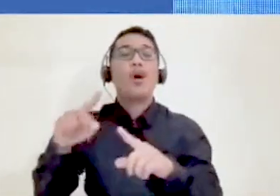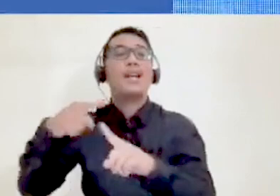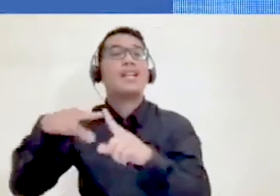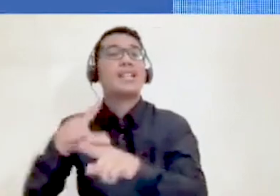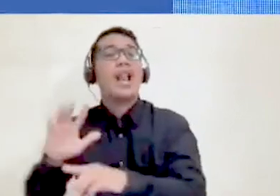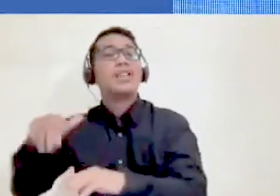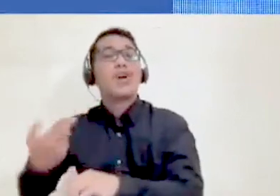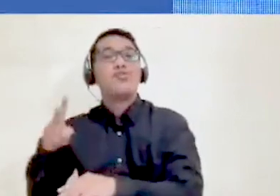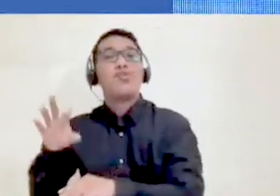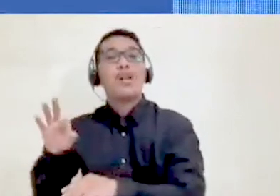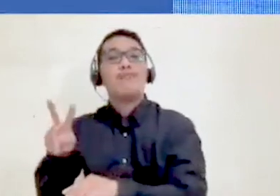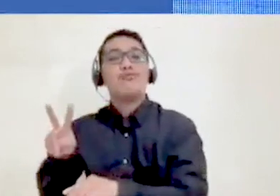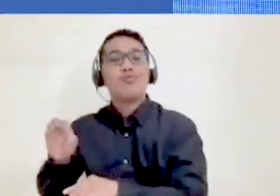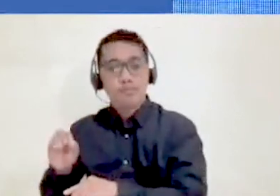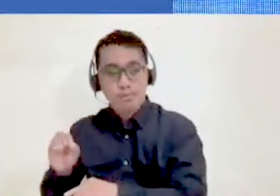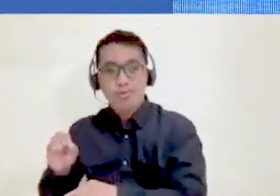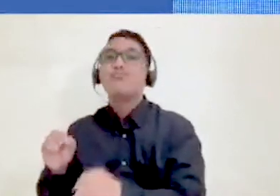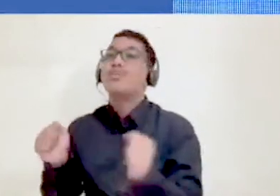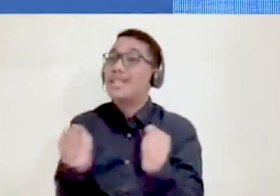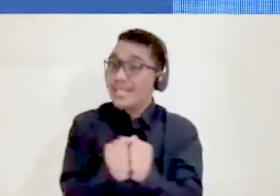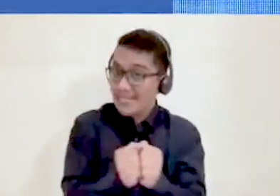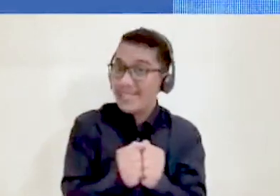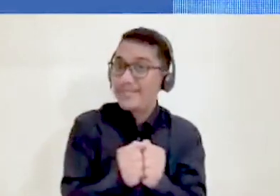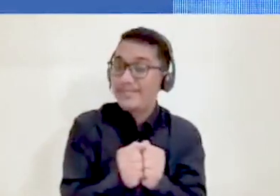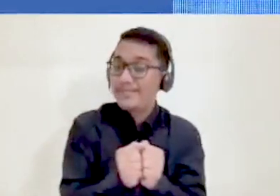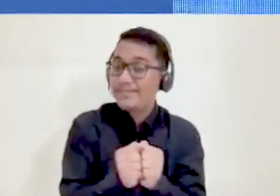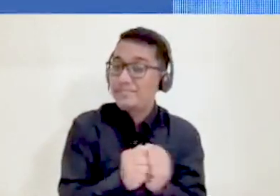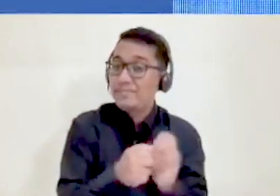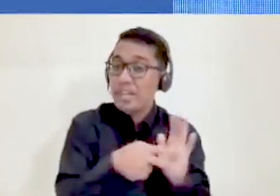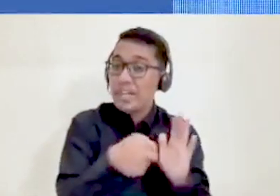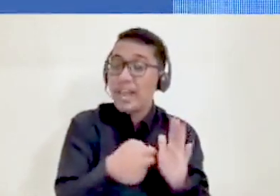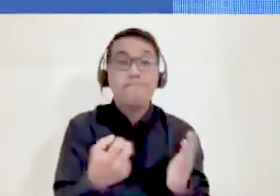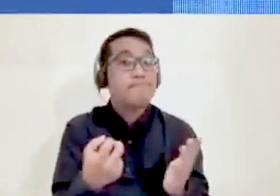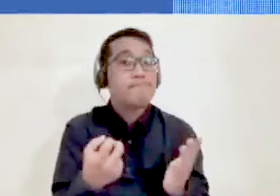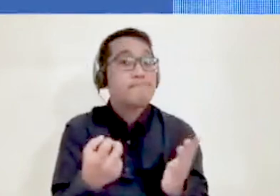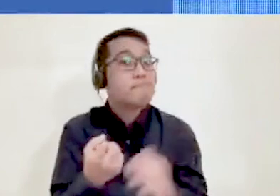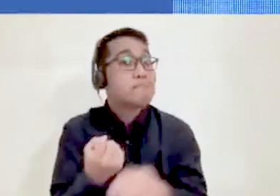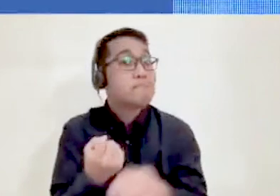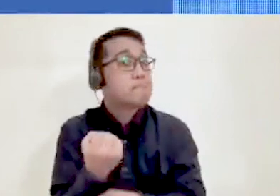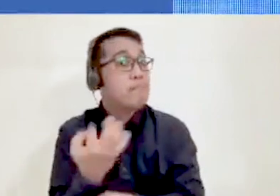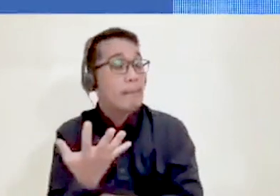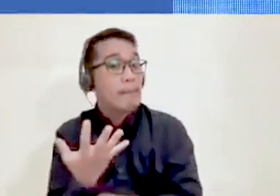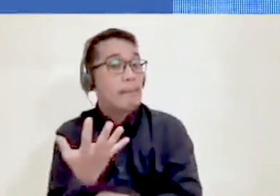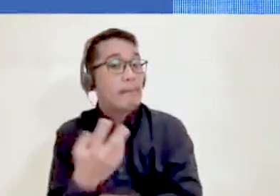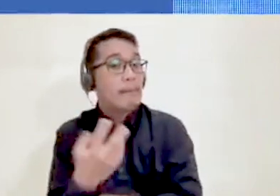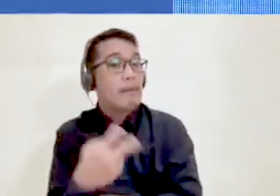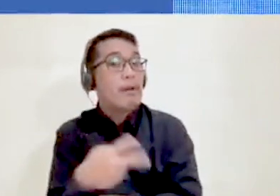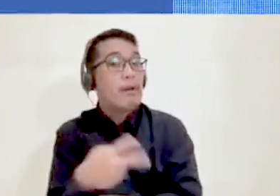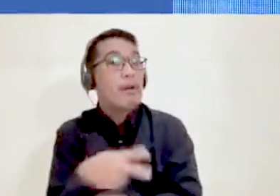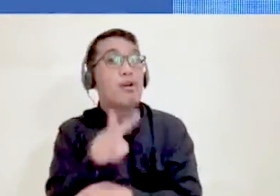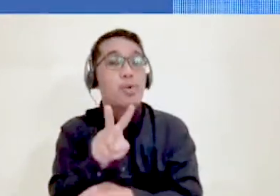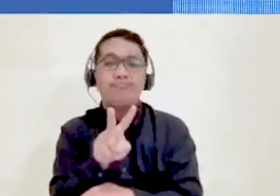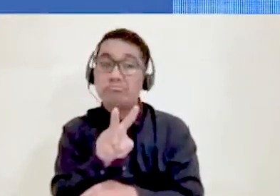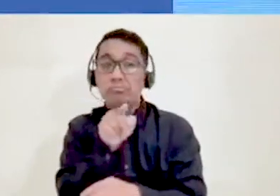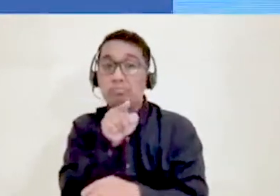2020 dengan Hai nilai yang Hai mencapai dua digit